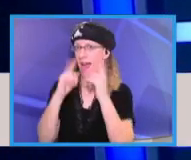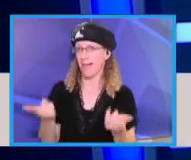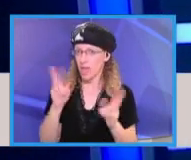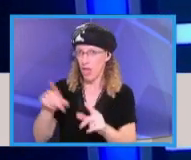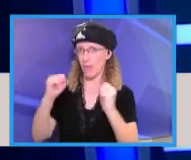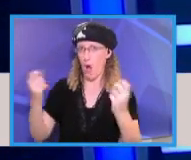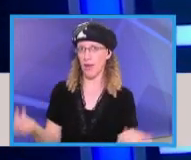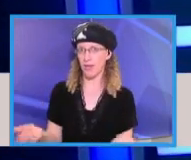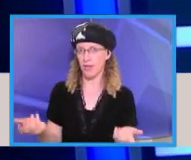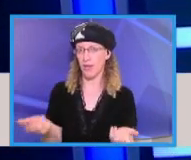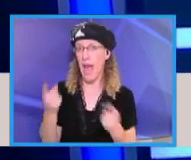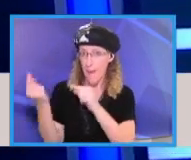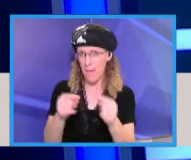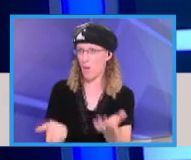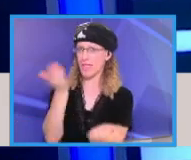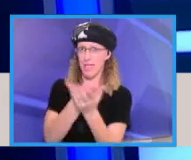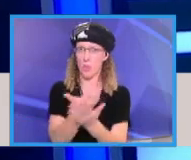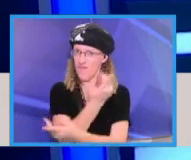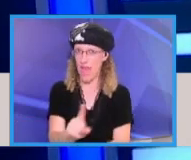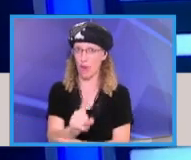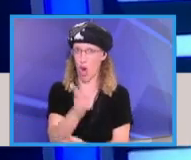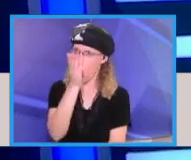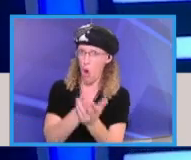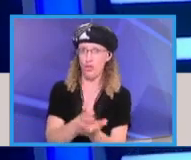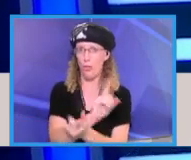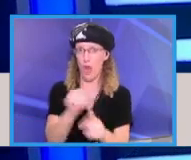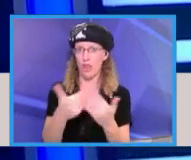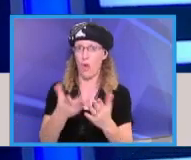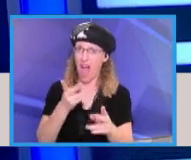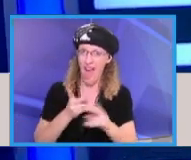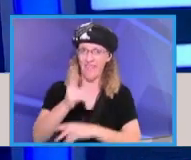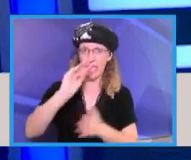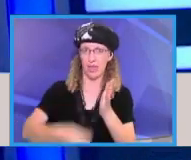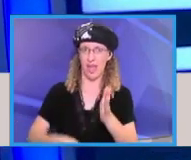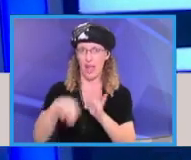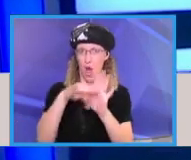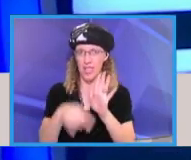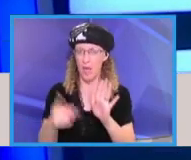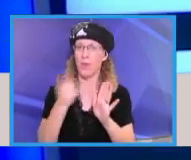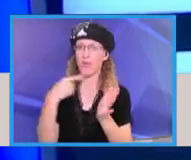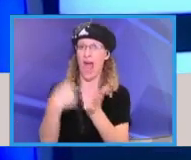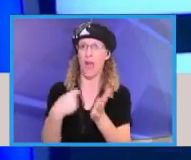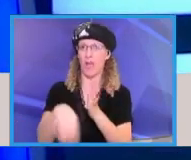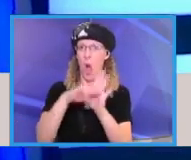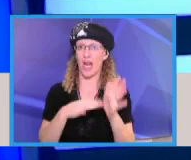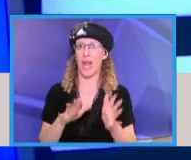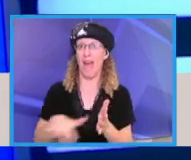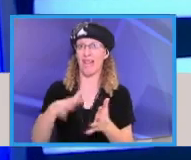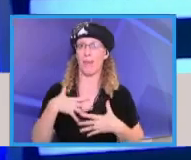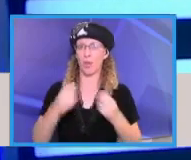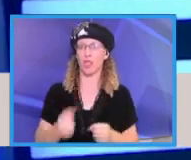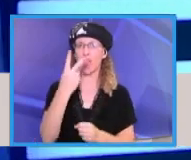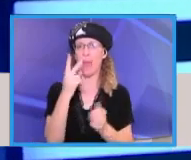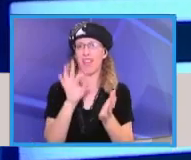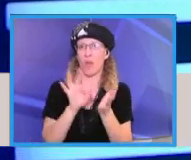כוח. והם באו ושמו וטו שהם לא ייתנו להעביר את החוק הזה. הם טוענים שעלות החוק הזה למערכת הבריאות היא 2.1